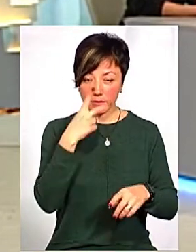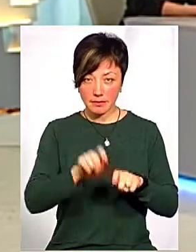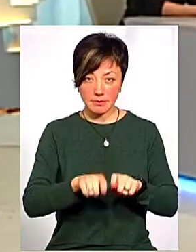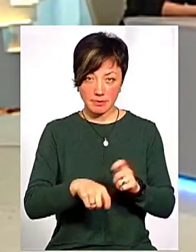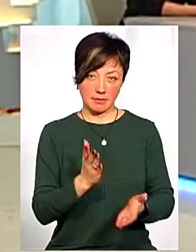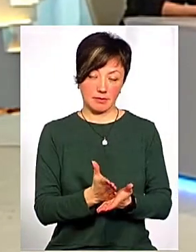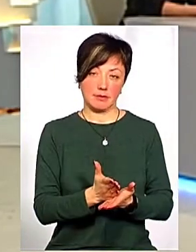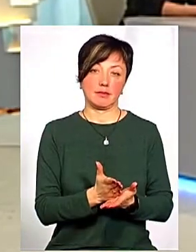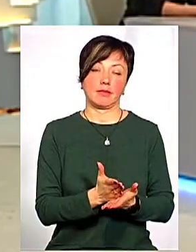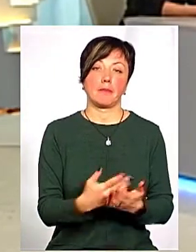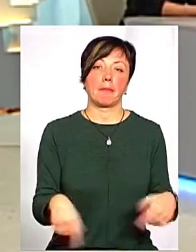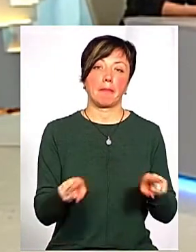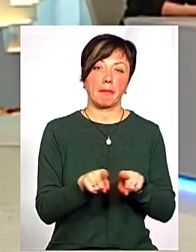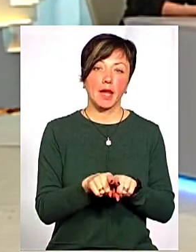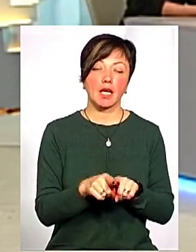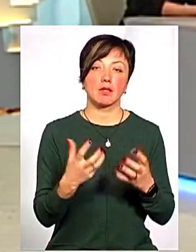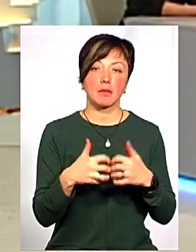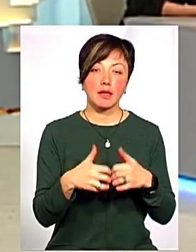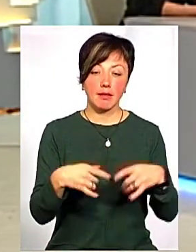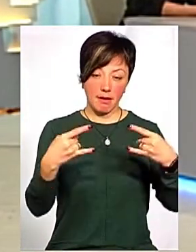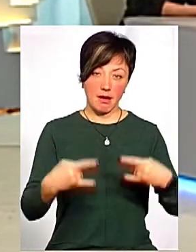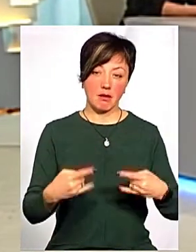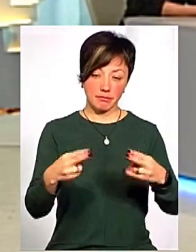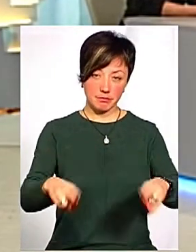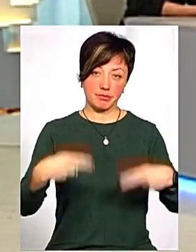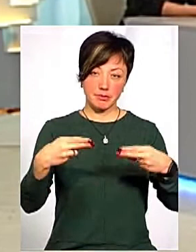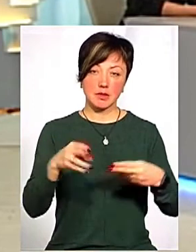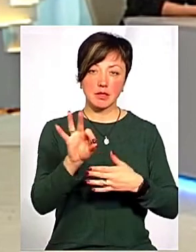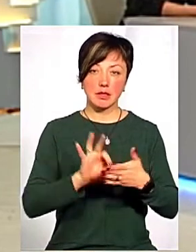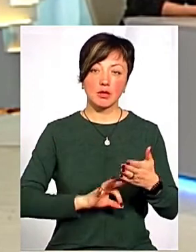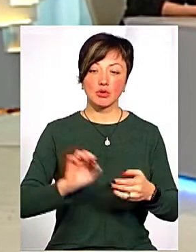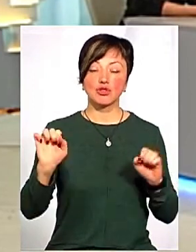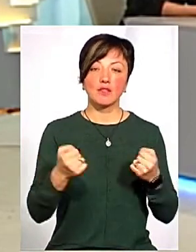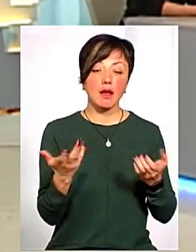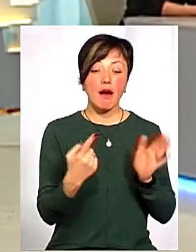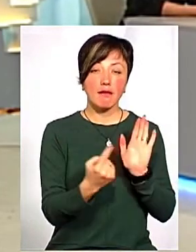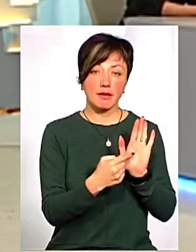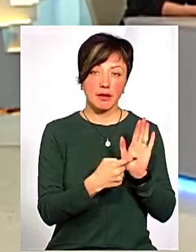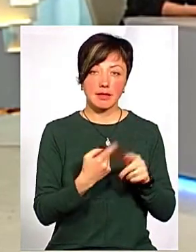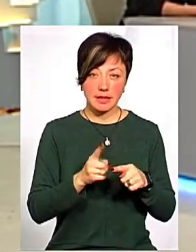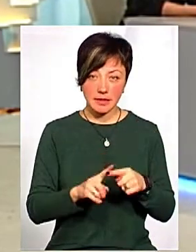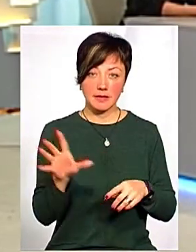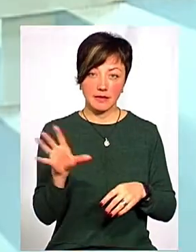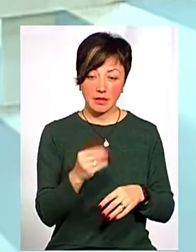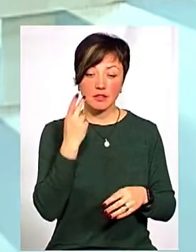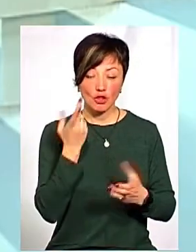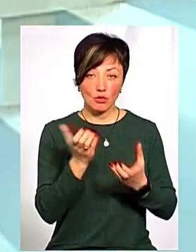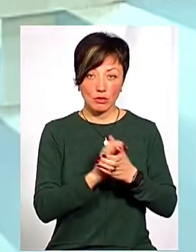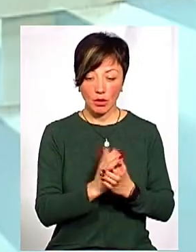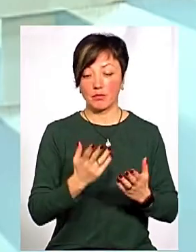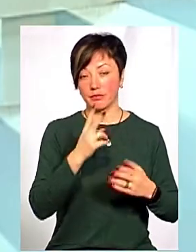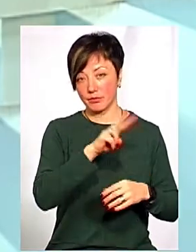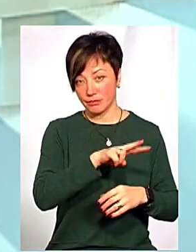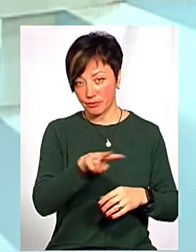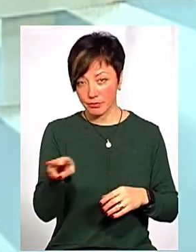автомобіля. Тобто, і також на приладі, на екрані висвітлюється одразу швидкість, з якою рухався водій. З цим всім водії завжди